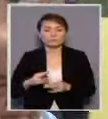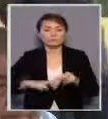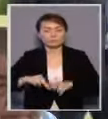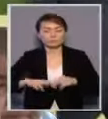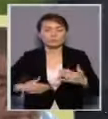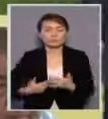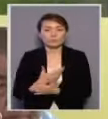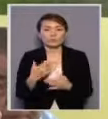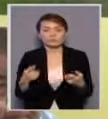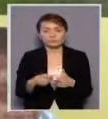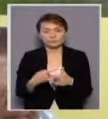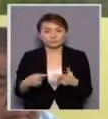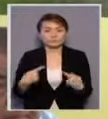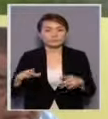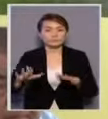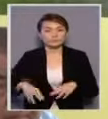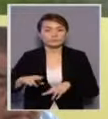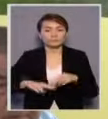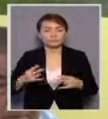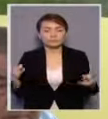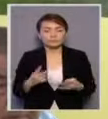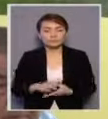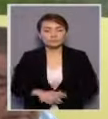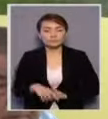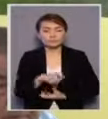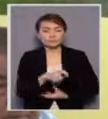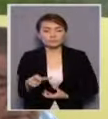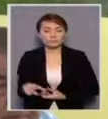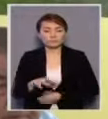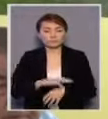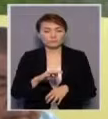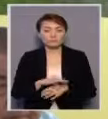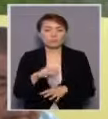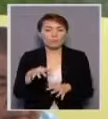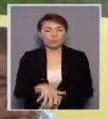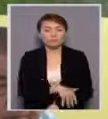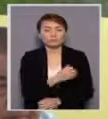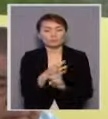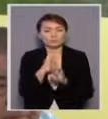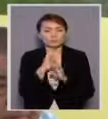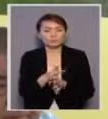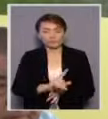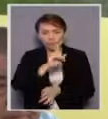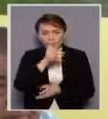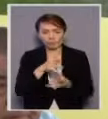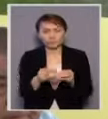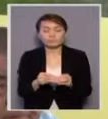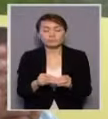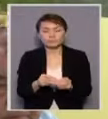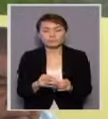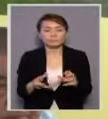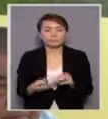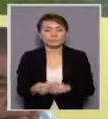корпус или в другом месте построят новый век так как люди которые болеют ждут долго своей очереди у них месяцами